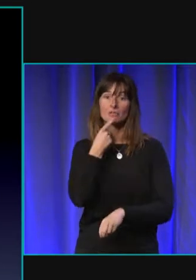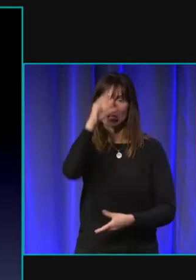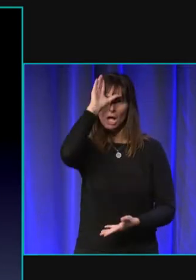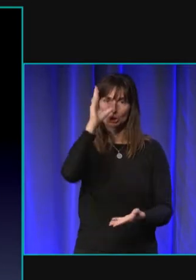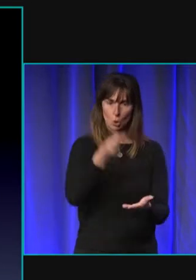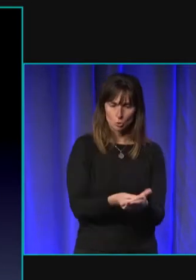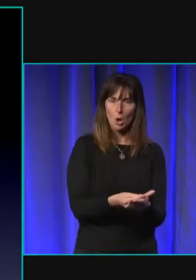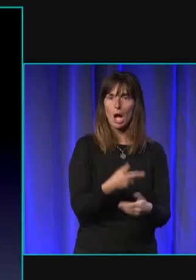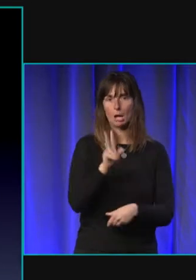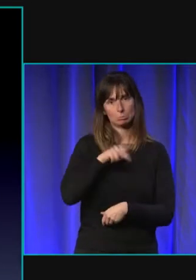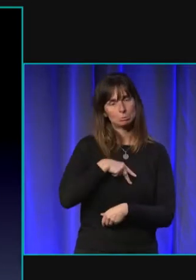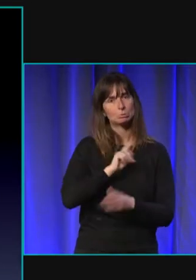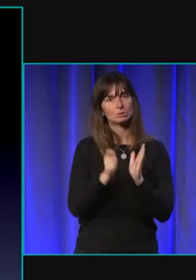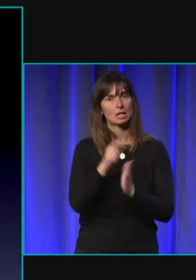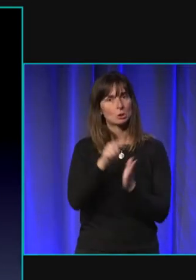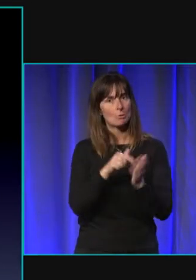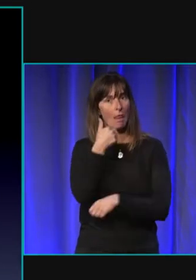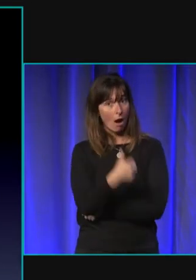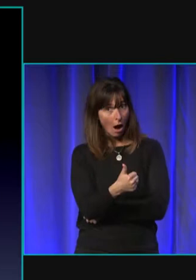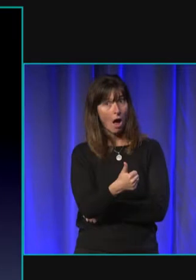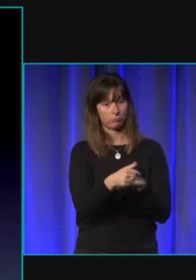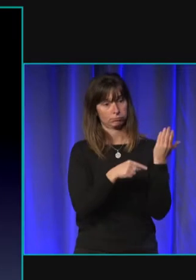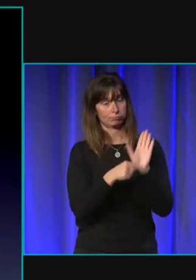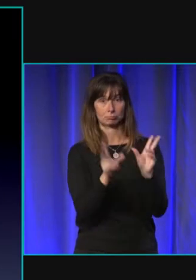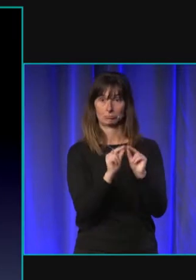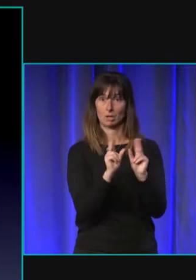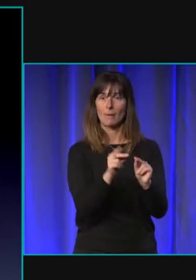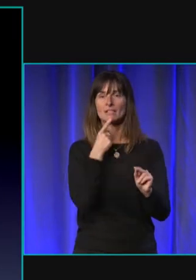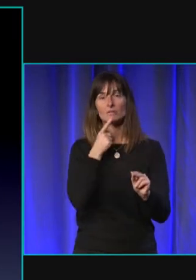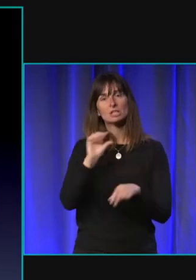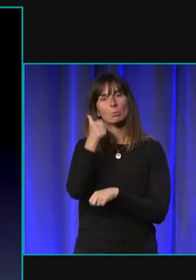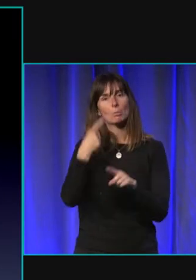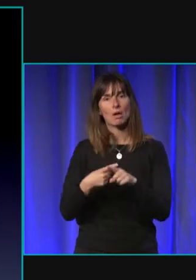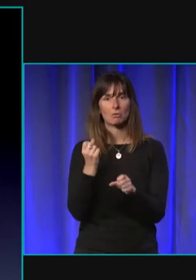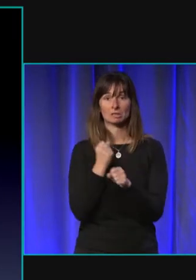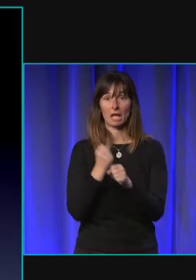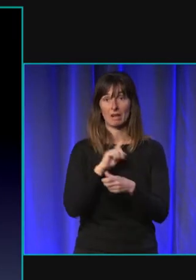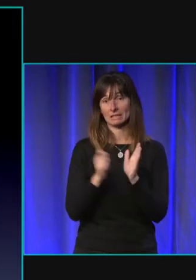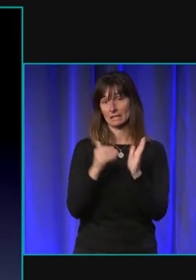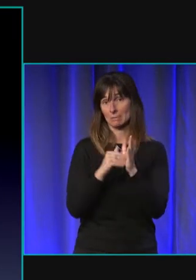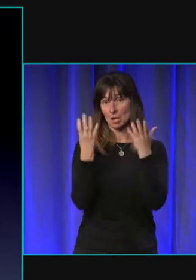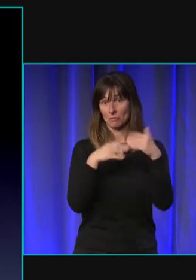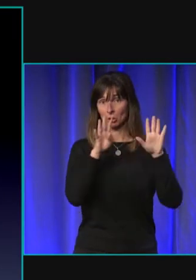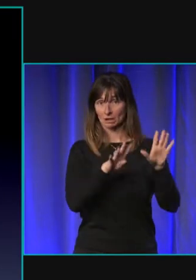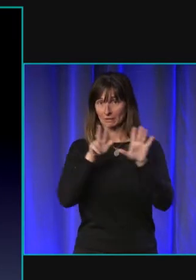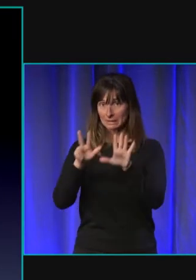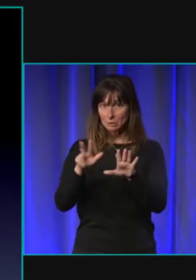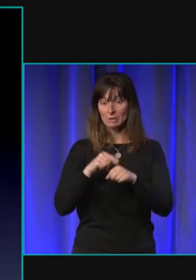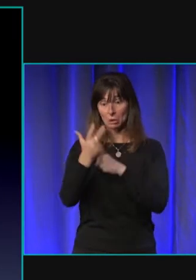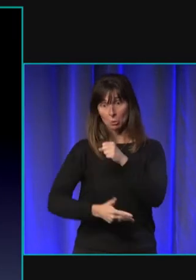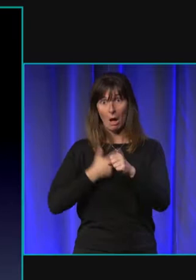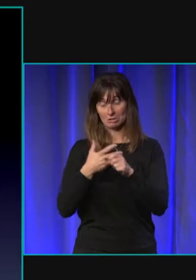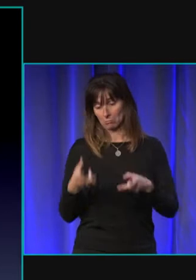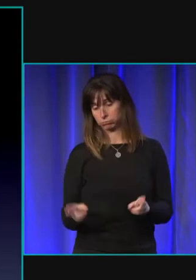soutenu en 2001. Donc j'ai commencé ces travaux en 1998. Donc pendant 3 années,